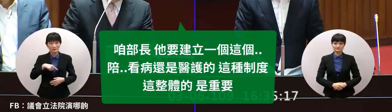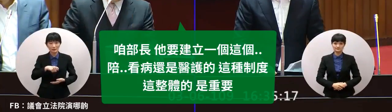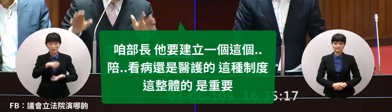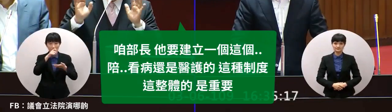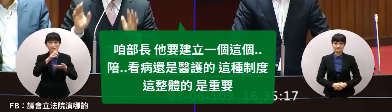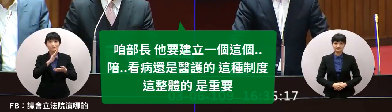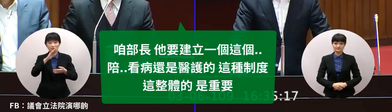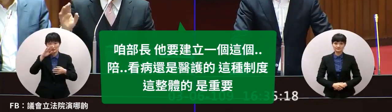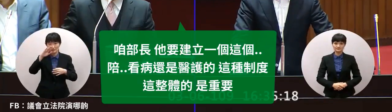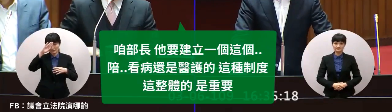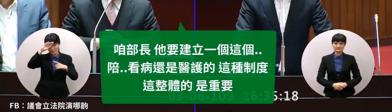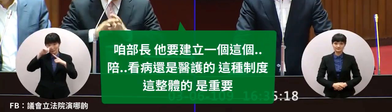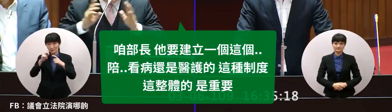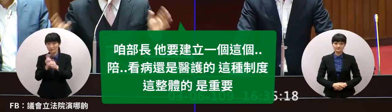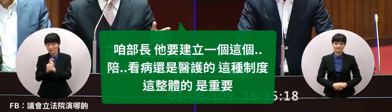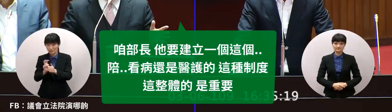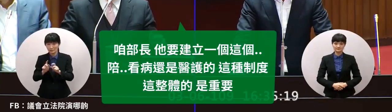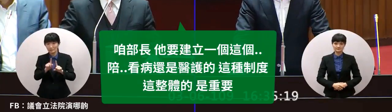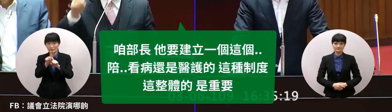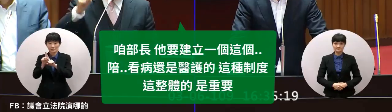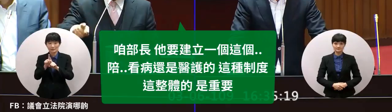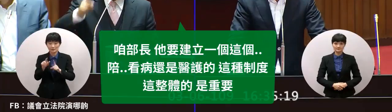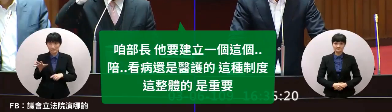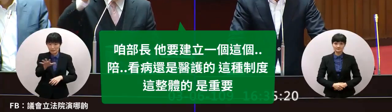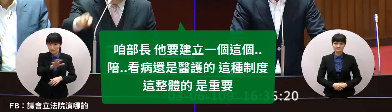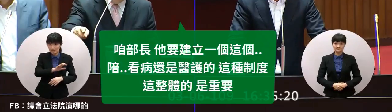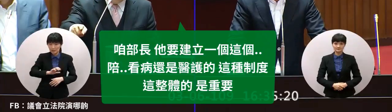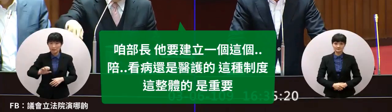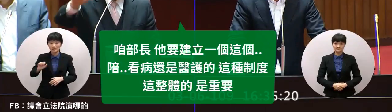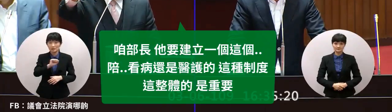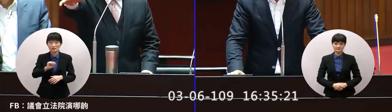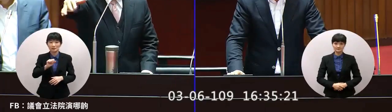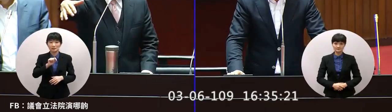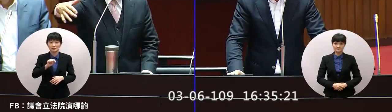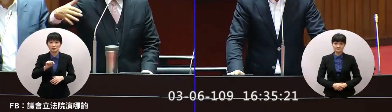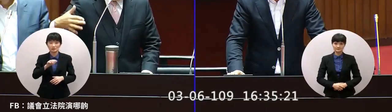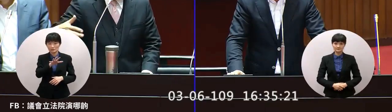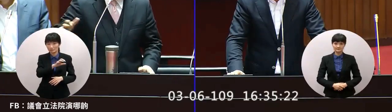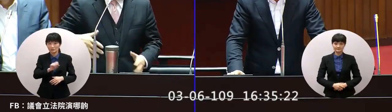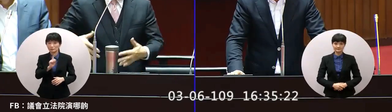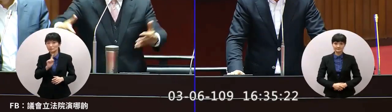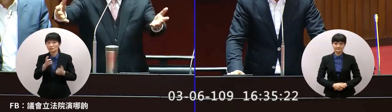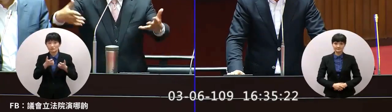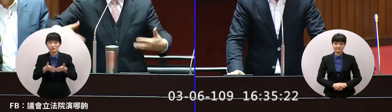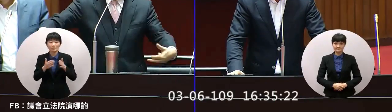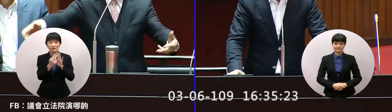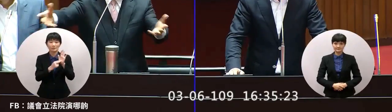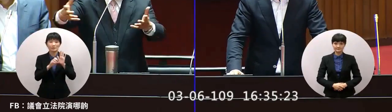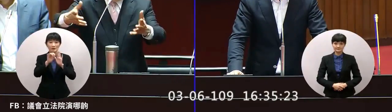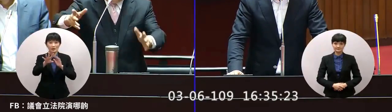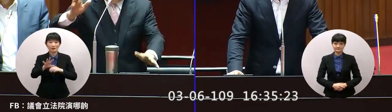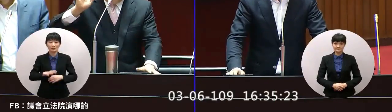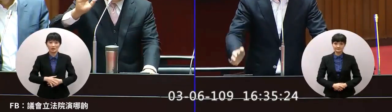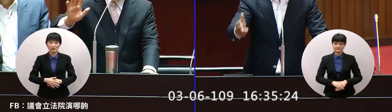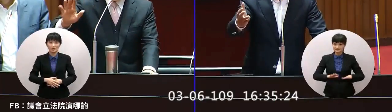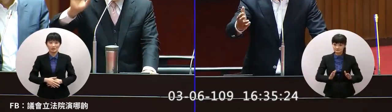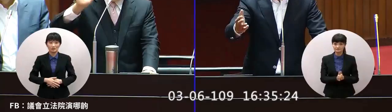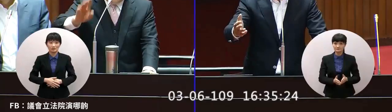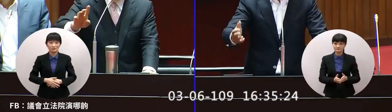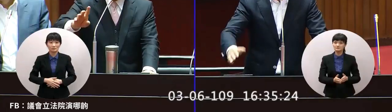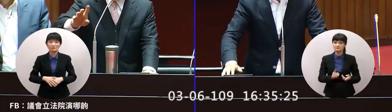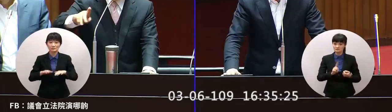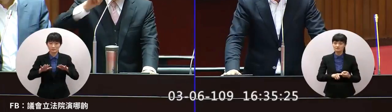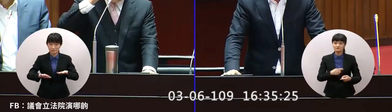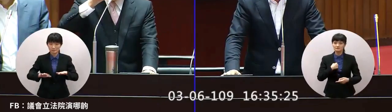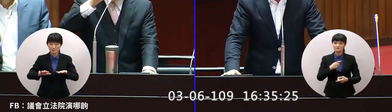也是医护的这款制度，这整体是重要。不要有太多人這 樣正確病病我同意